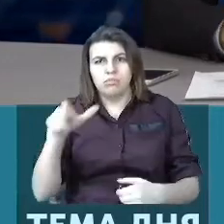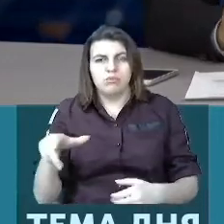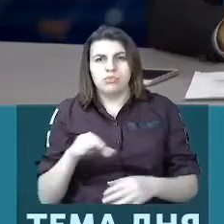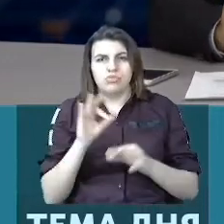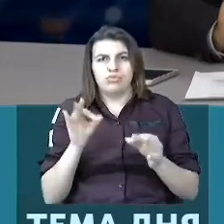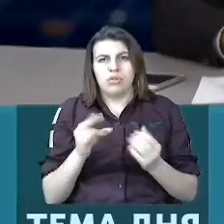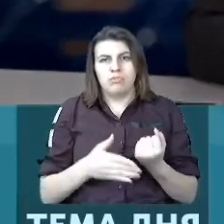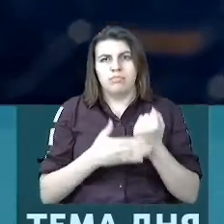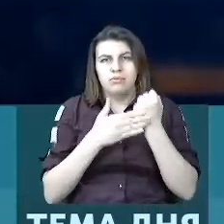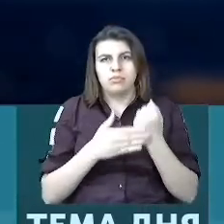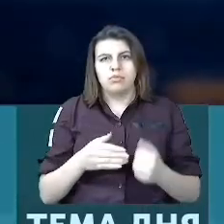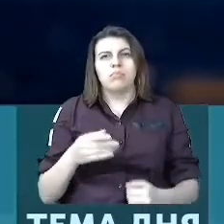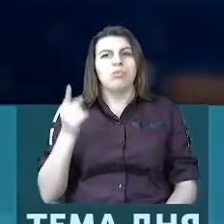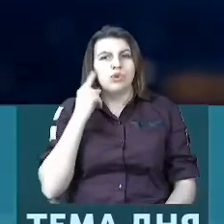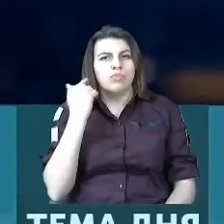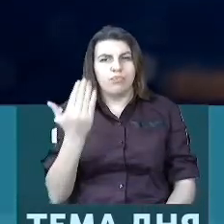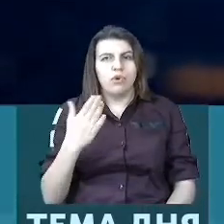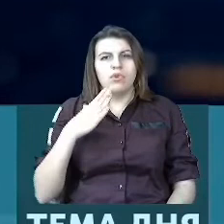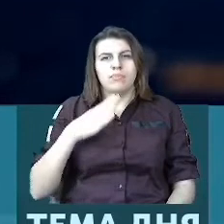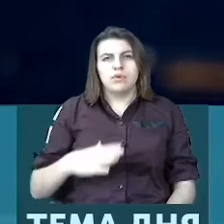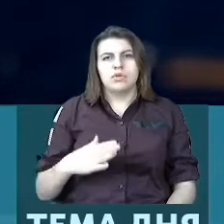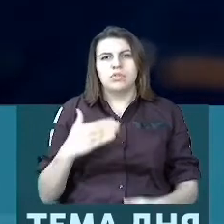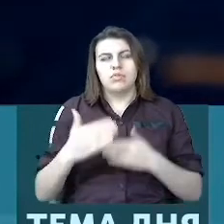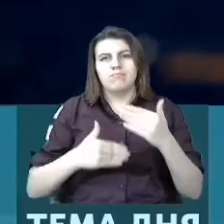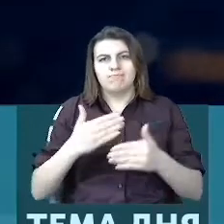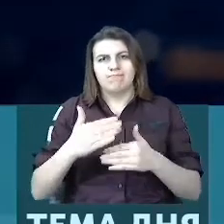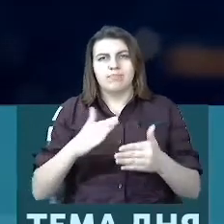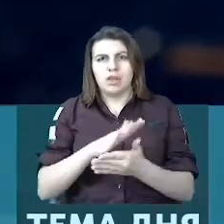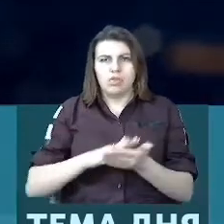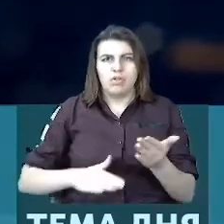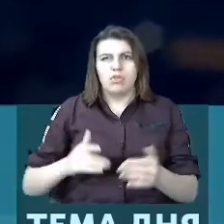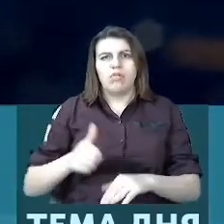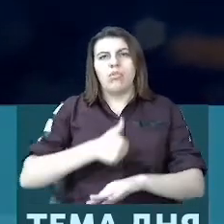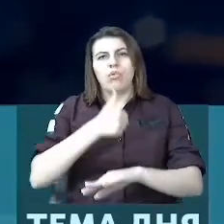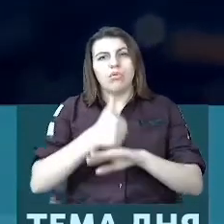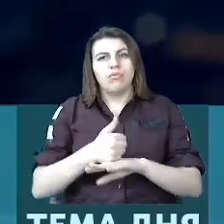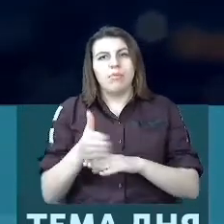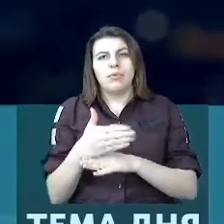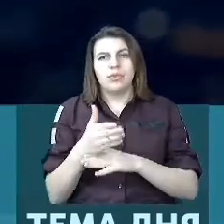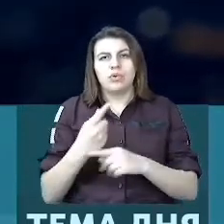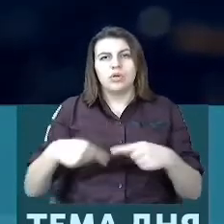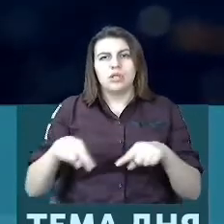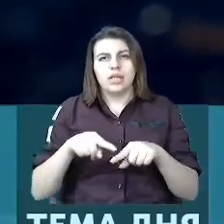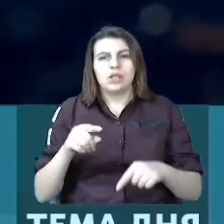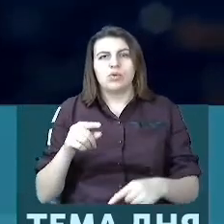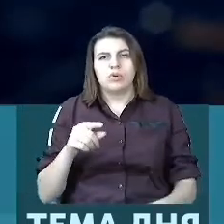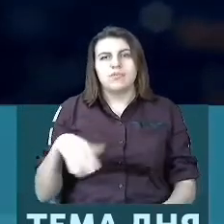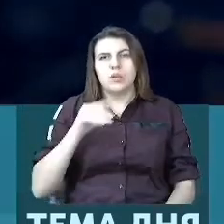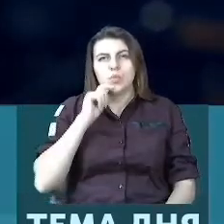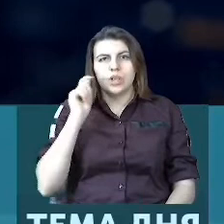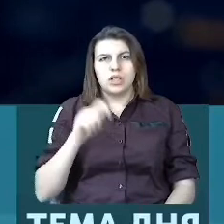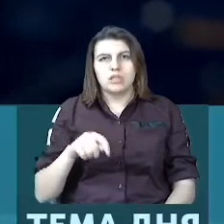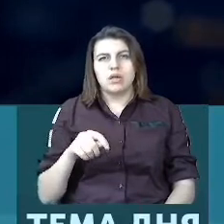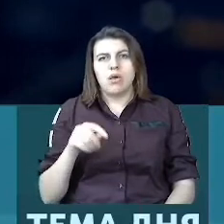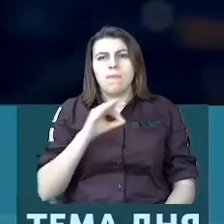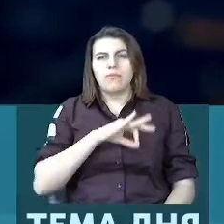вас, змушені рухатись далі. Вікторія Придущенко, голова Маріупольського осередку Всеукраїнської профспілки «Народна солідарність», була